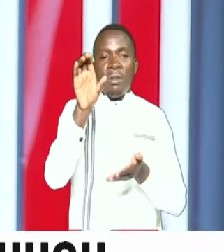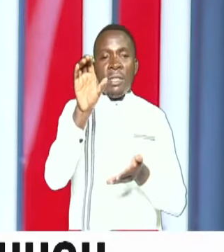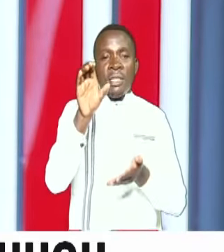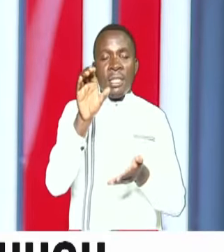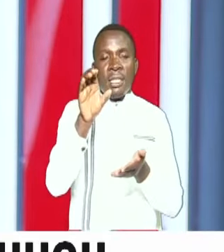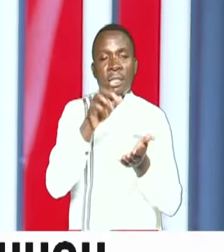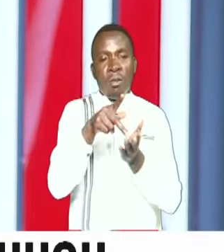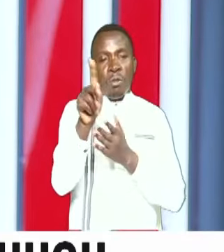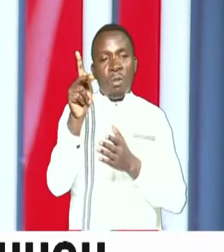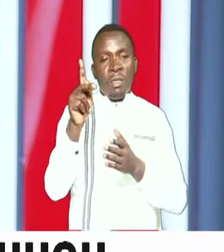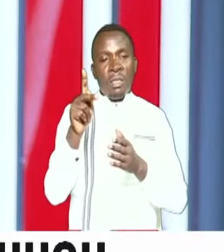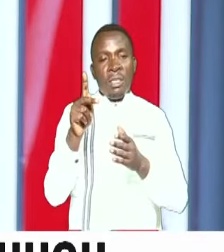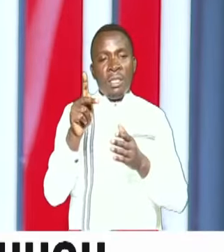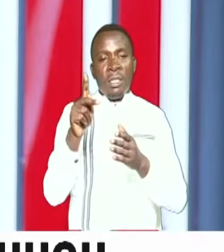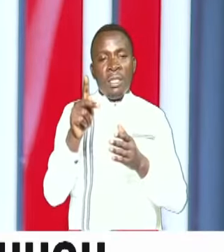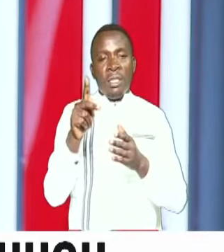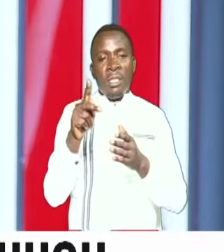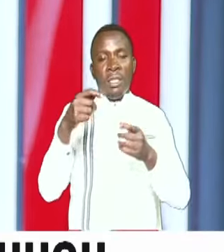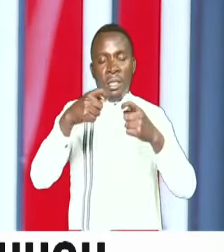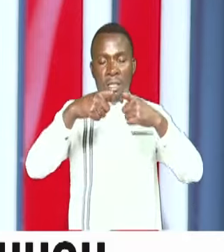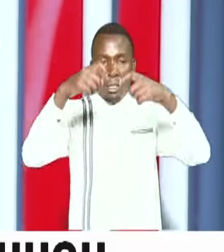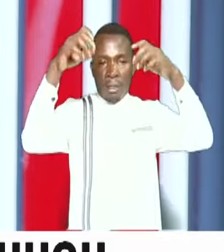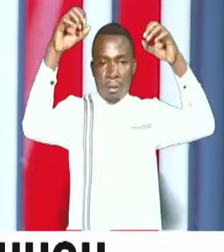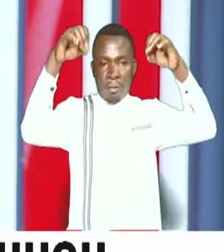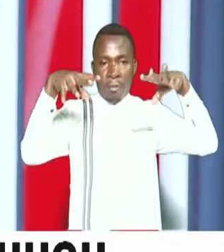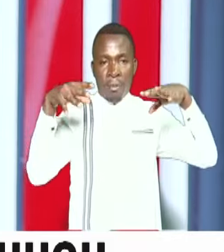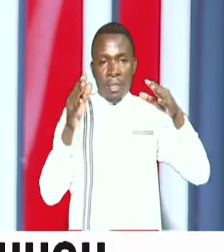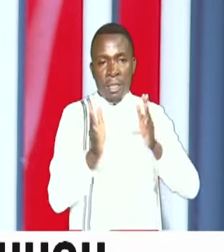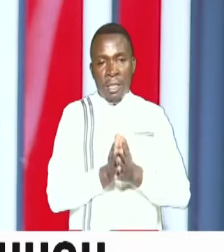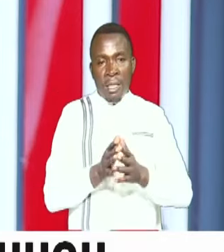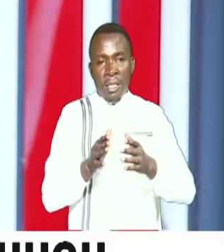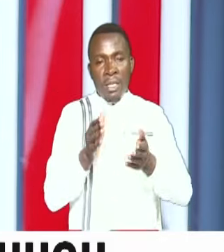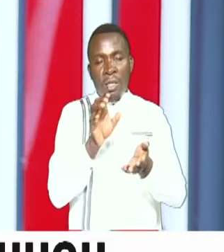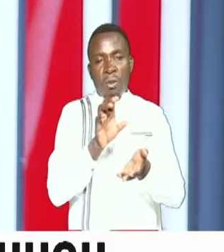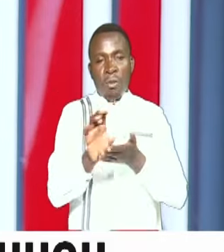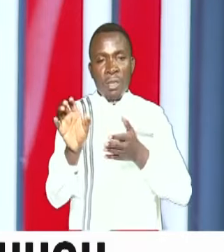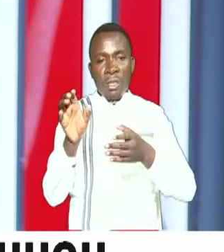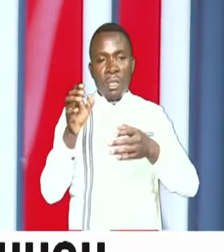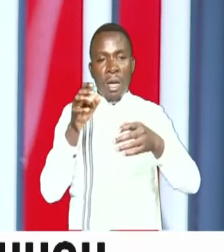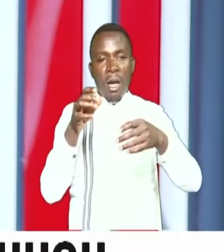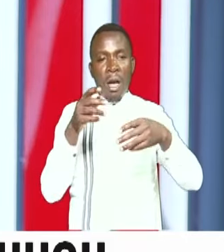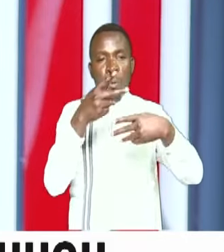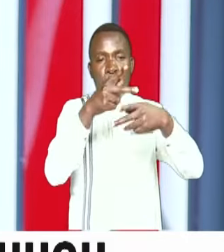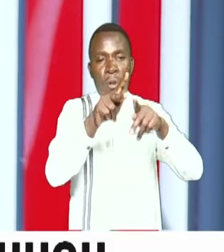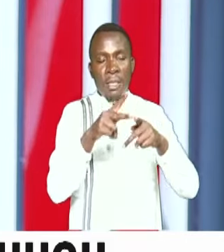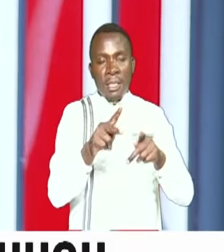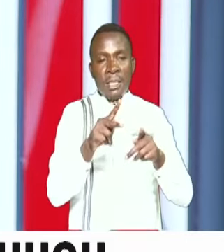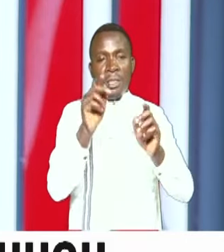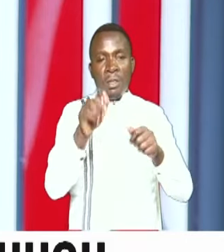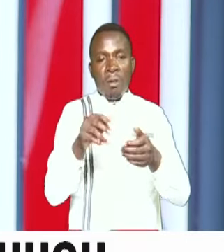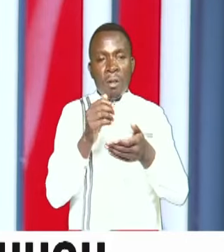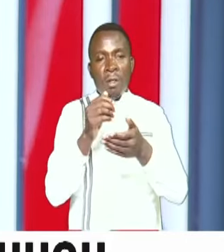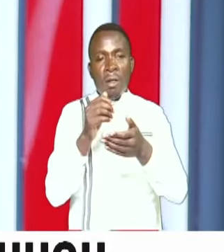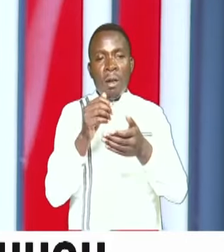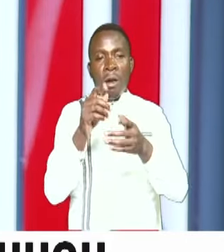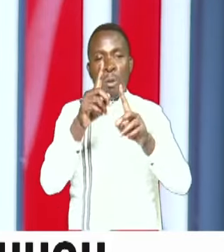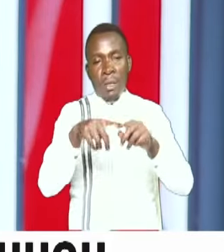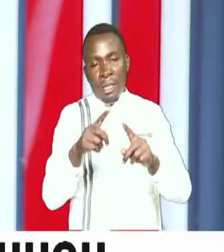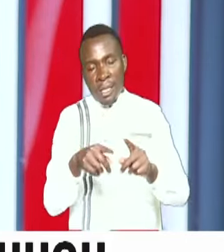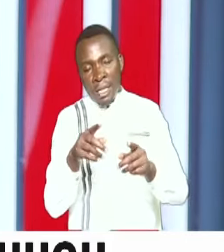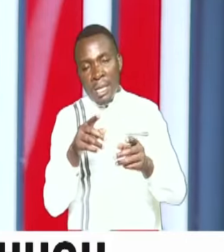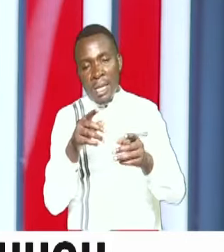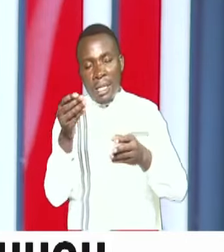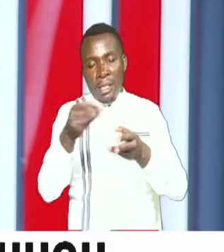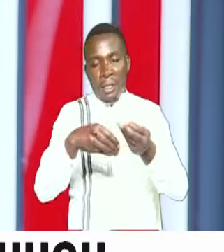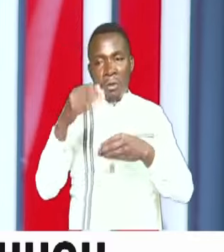bijyanye na cost of production ibishobora gutuma igicuruzwa gihenduka cyangwa se gihenda aha icyo leta ikora